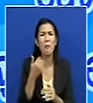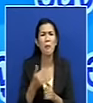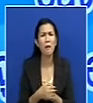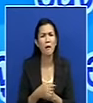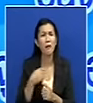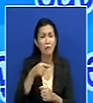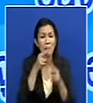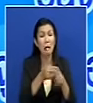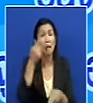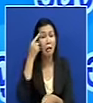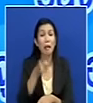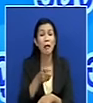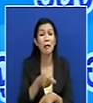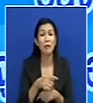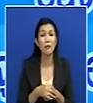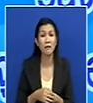เธอคิดไม่ออกอ่ะ